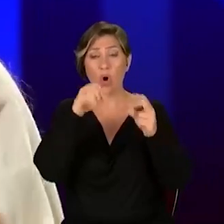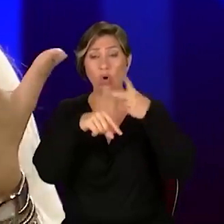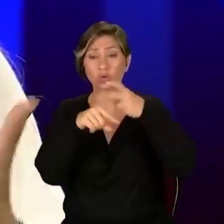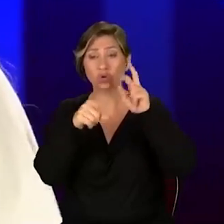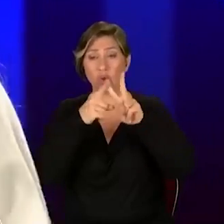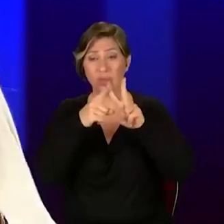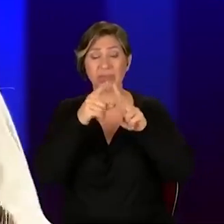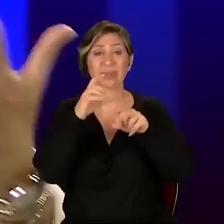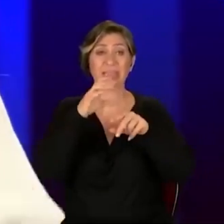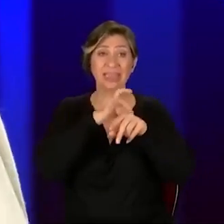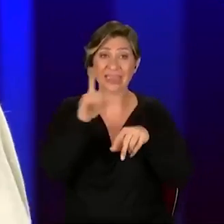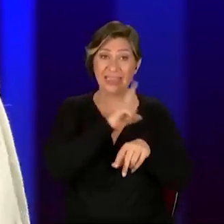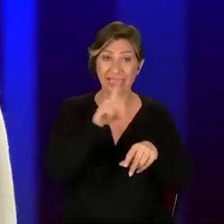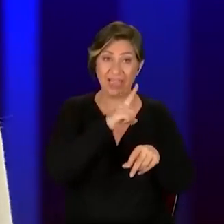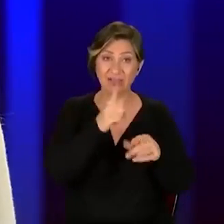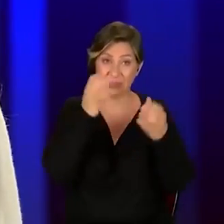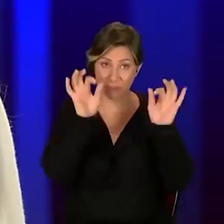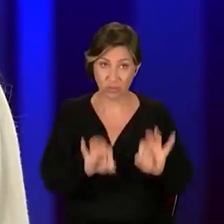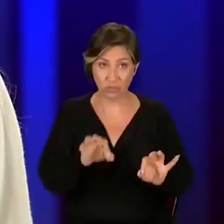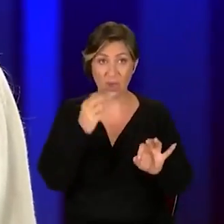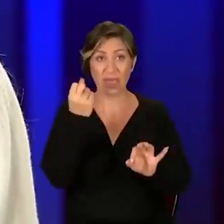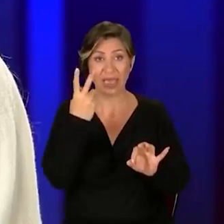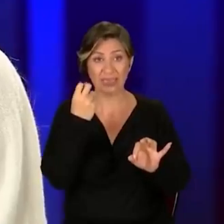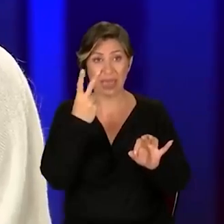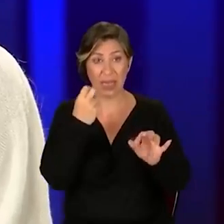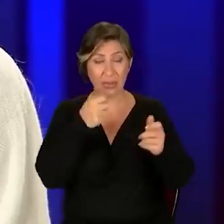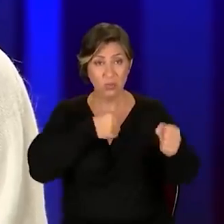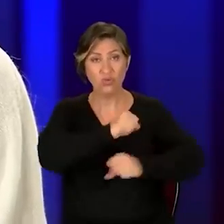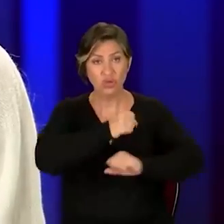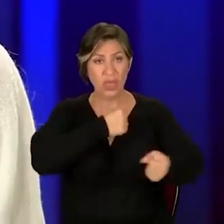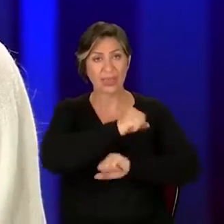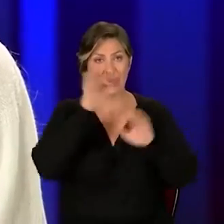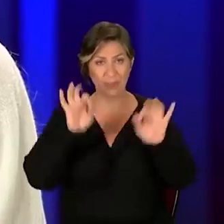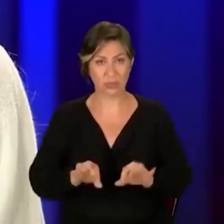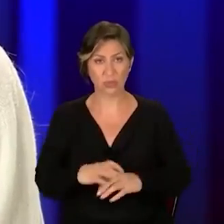ve ozon tedavisi devreye giriyor ve kanserle baş etmeye çalışıyorlar.